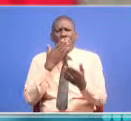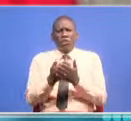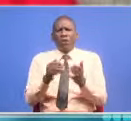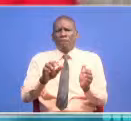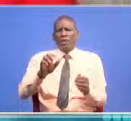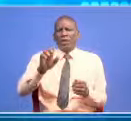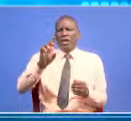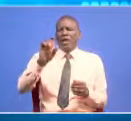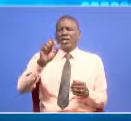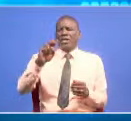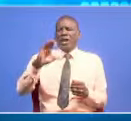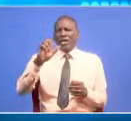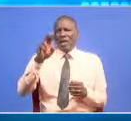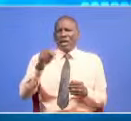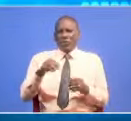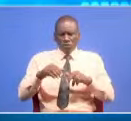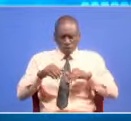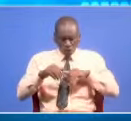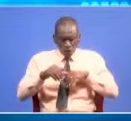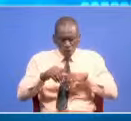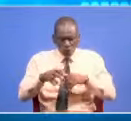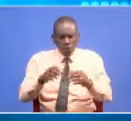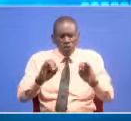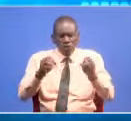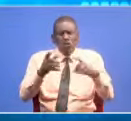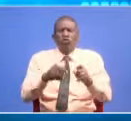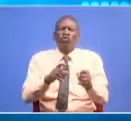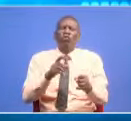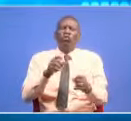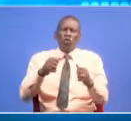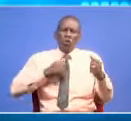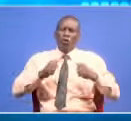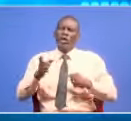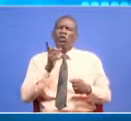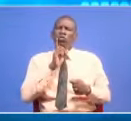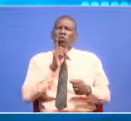shaka mtazamaji utakuwa unafuatilia taarifa hiyo kutoka Rwanda hapo kesho panapo majaliwa.